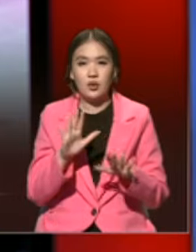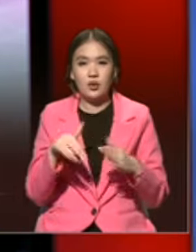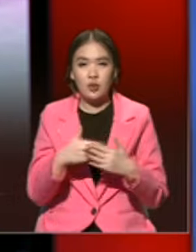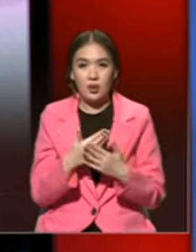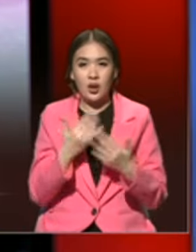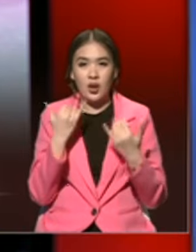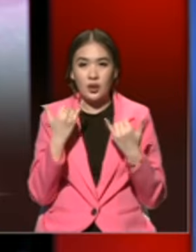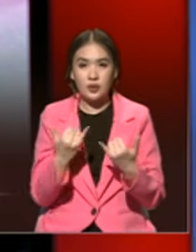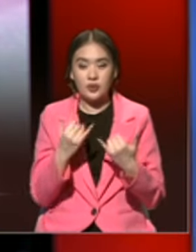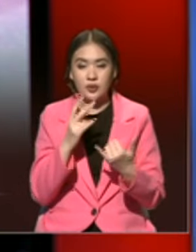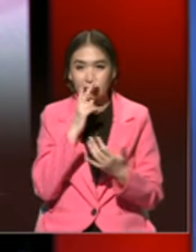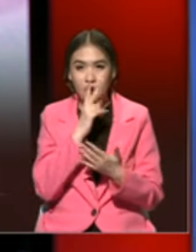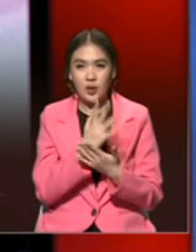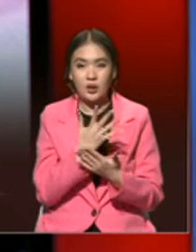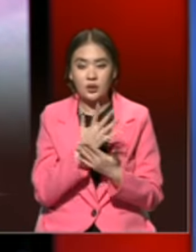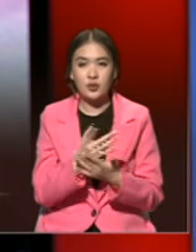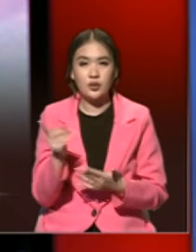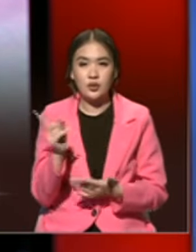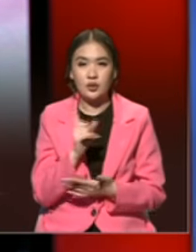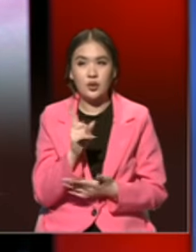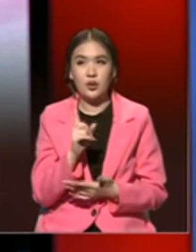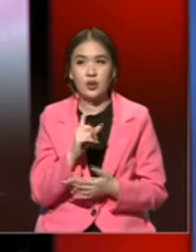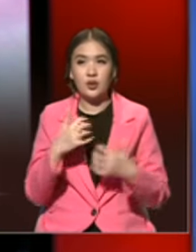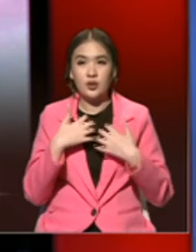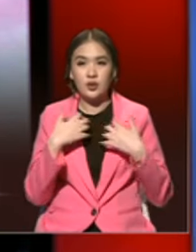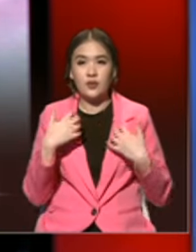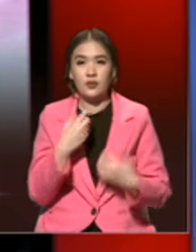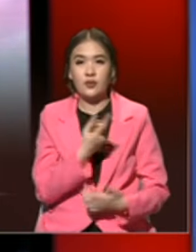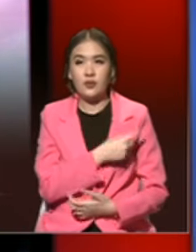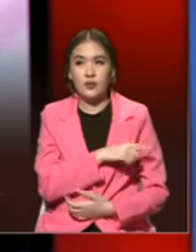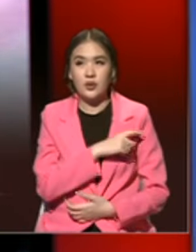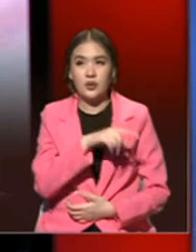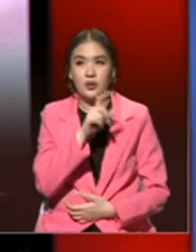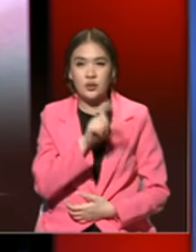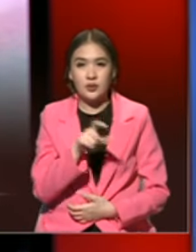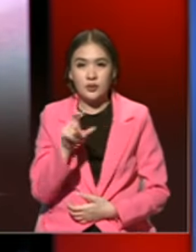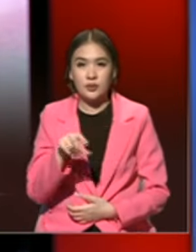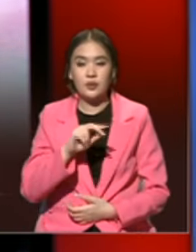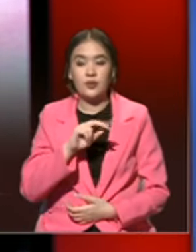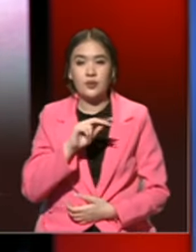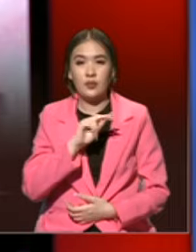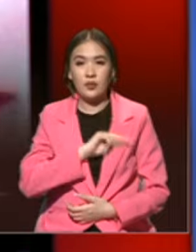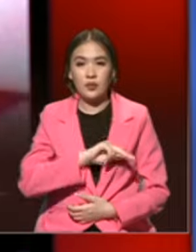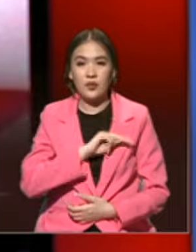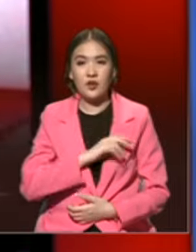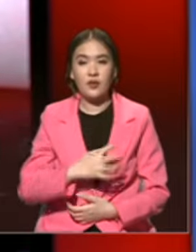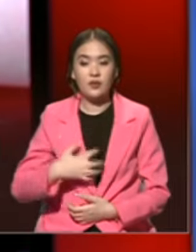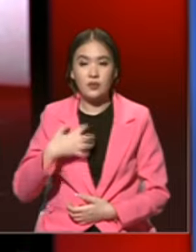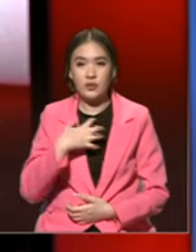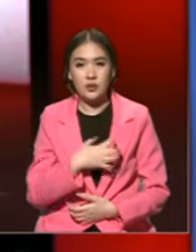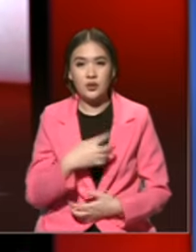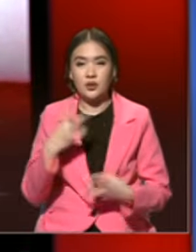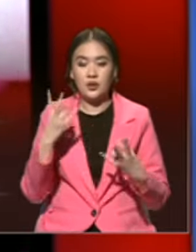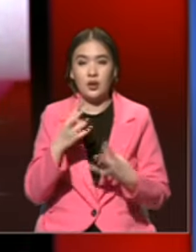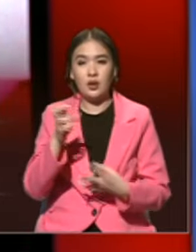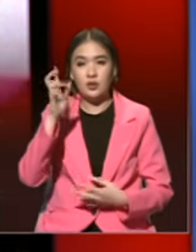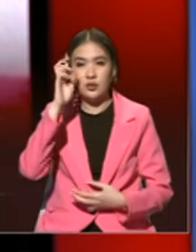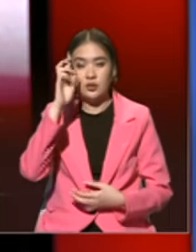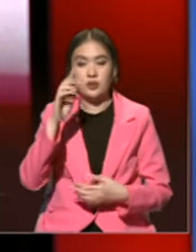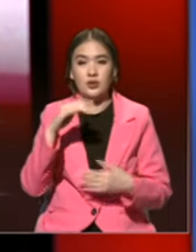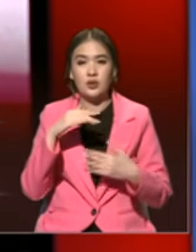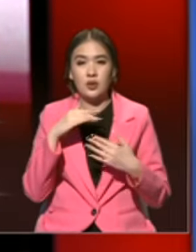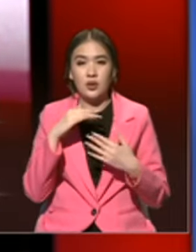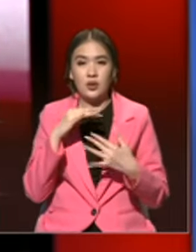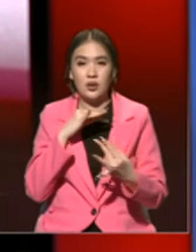мына жағдай көрсетті ветеринарлардың жұмысының маңыздылығын. Қазір біз осыған сәйкес үкіметтің алдына осы ветеринарлардың